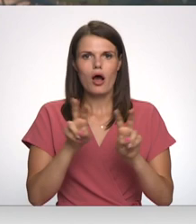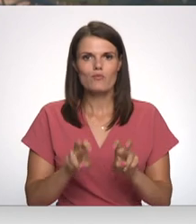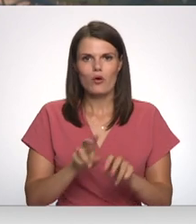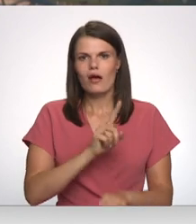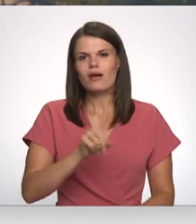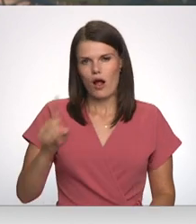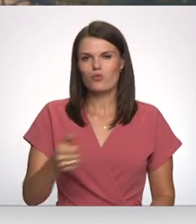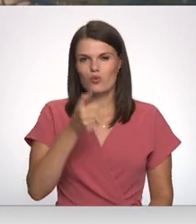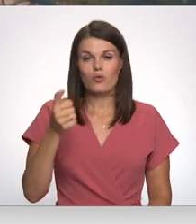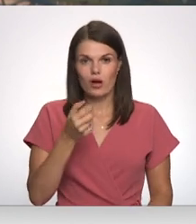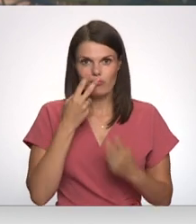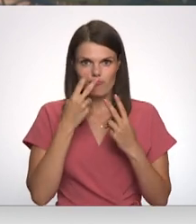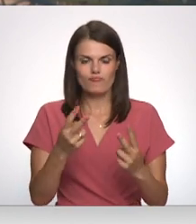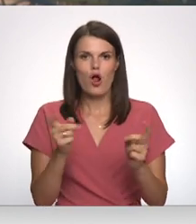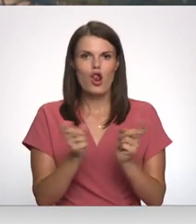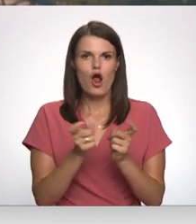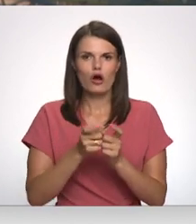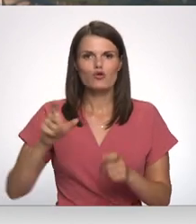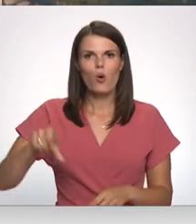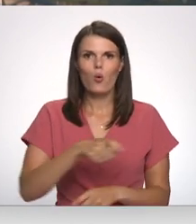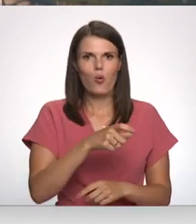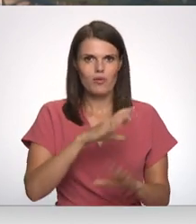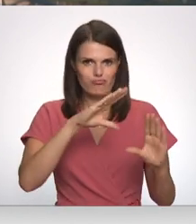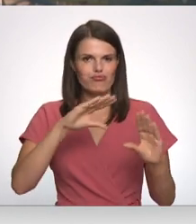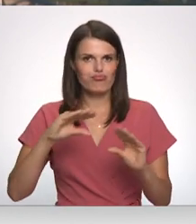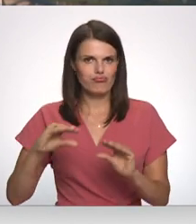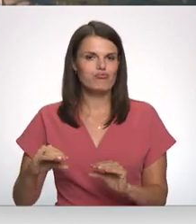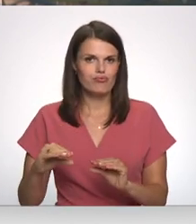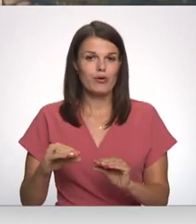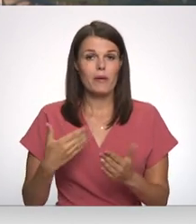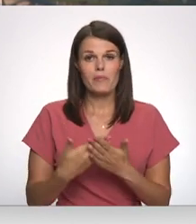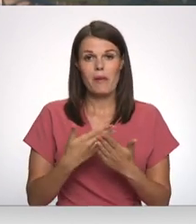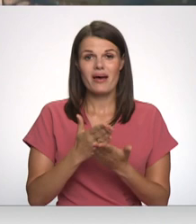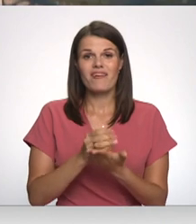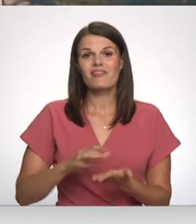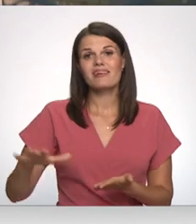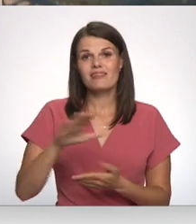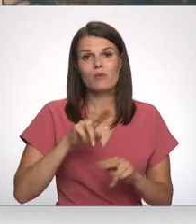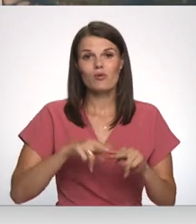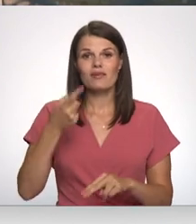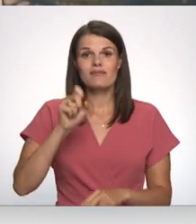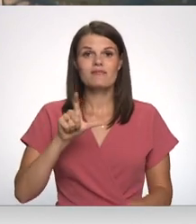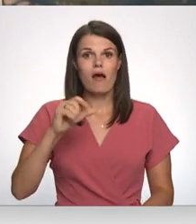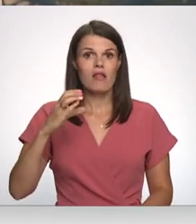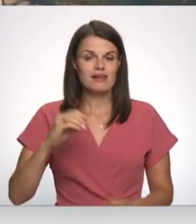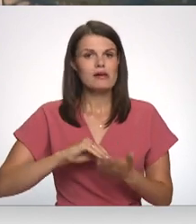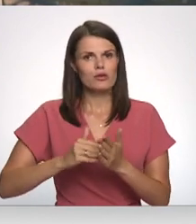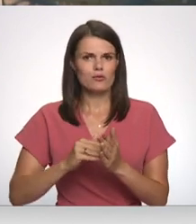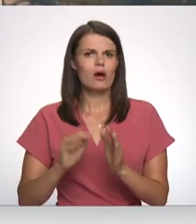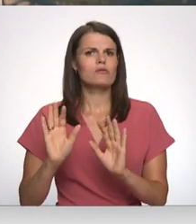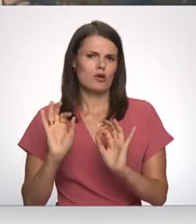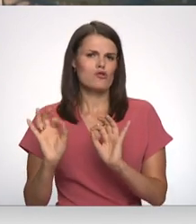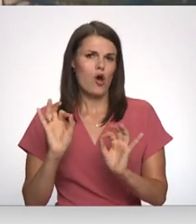un ik gadu nākas secināt, ka lašu upēs kļūst arvien mazāk. Ja, piemēram, Vidzemē un Salacā situācija nav tik satraucoša,